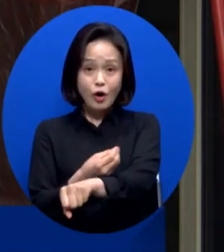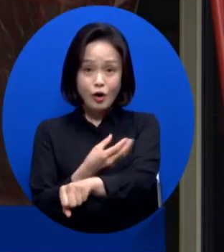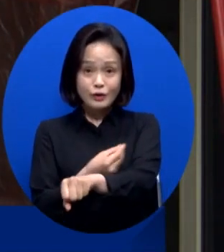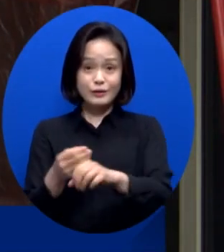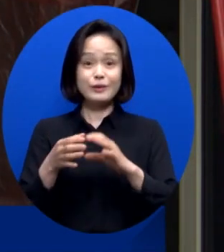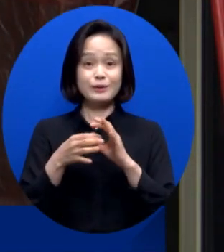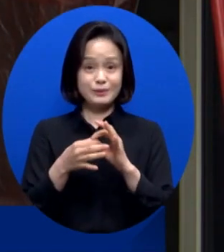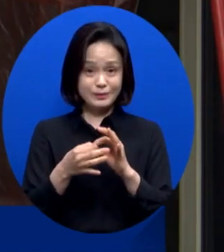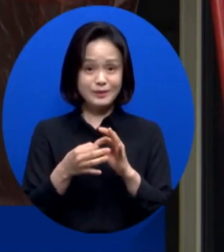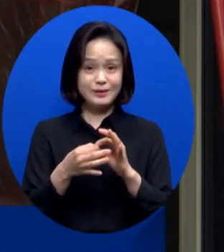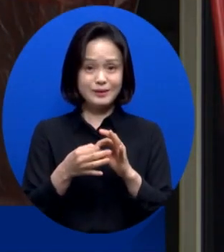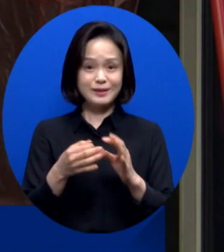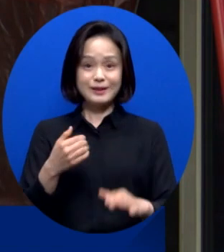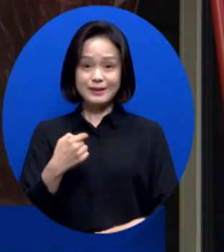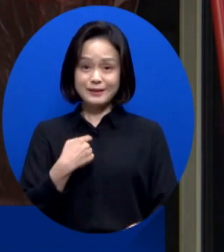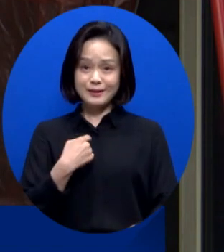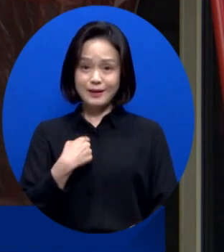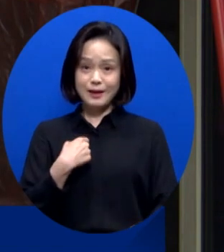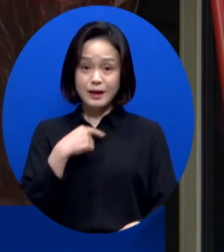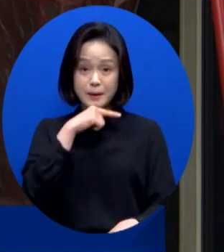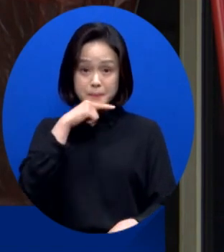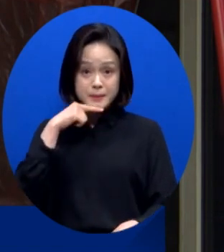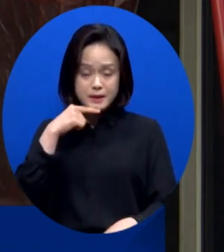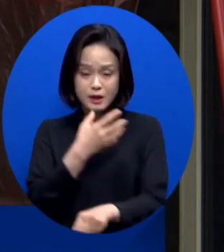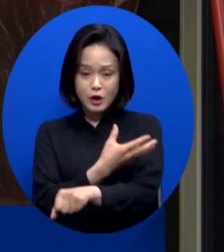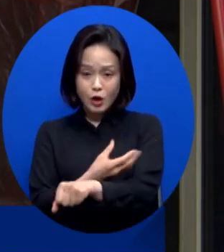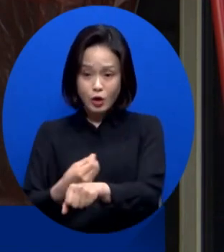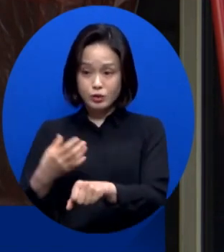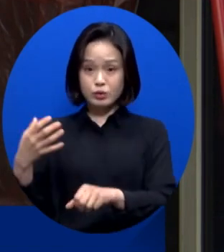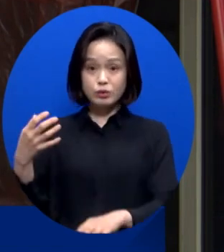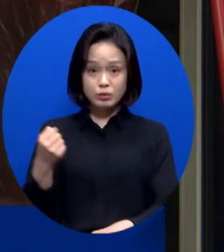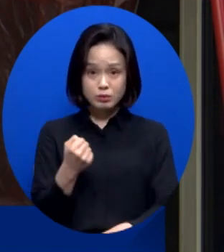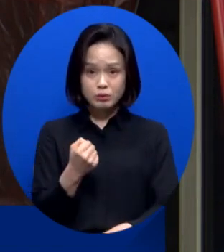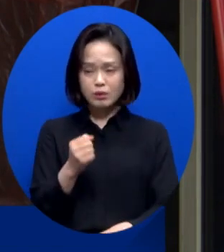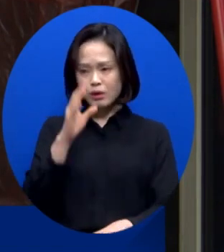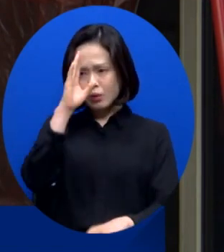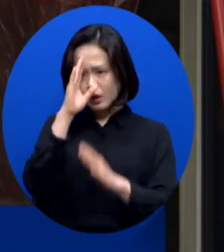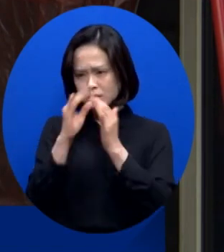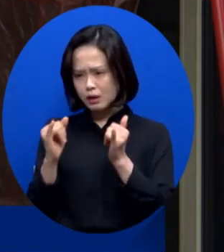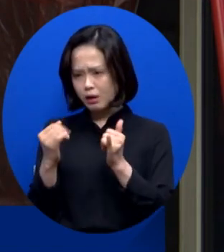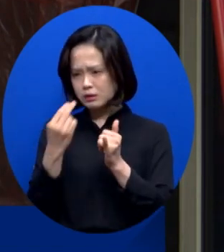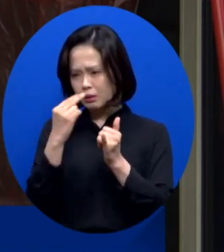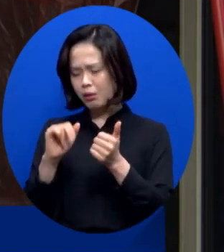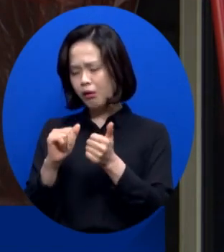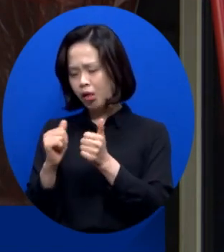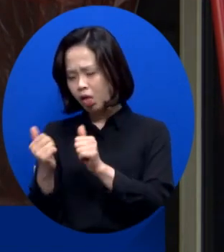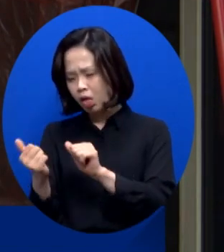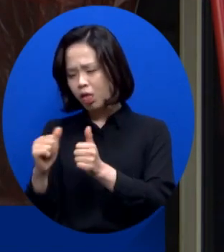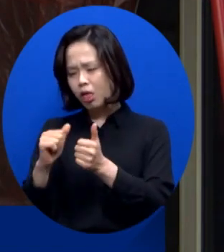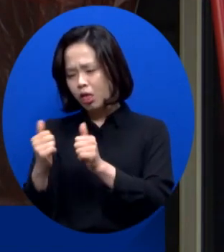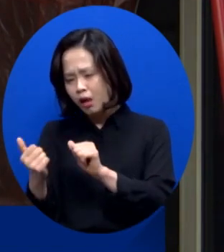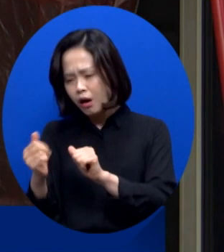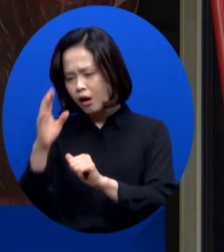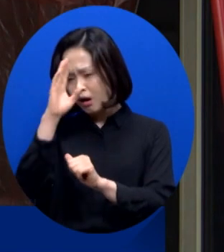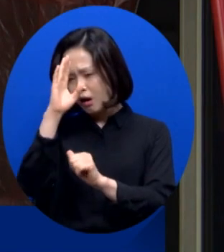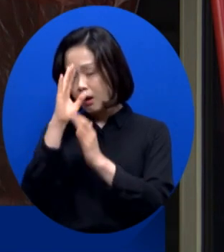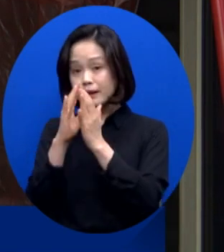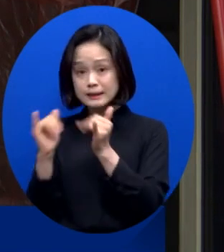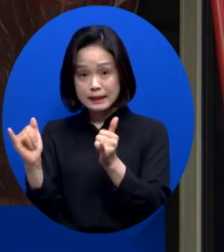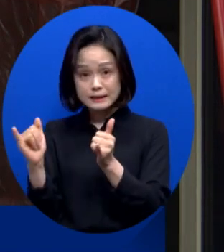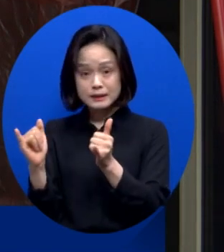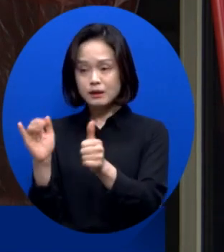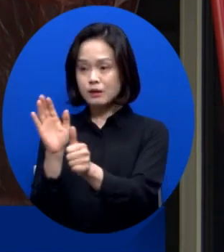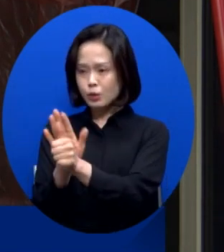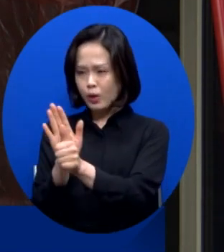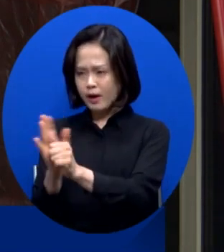아내가 나의 피를 통해서 정말 죽어가고 아파 아톤 많은 사람들을 살릴 수